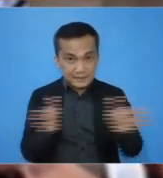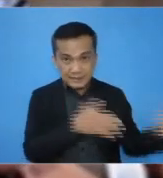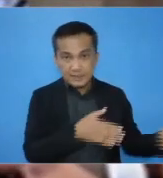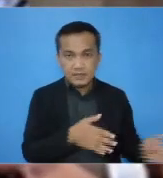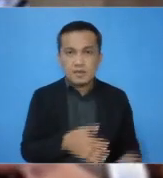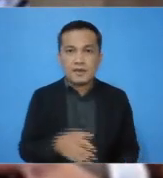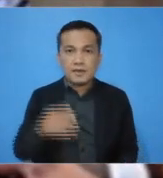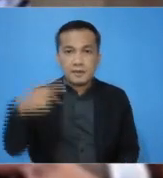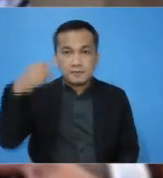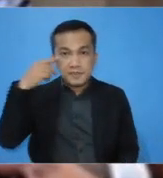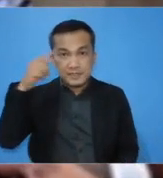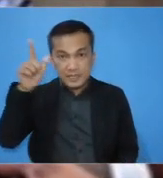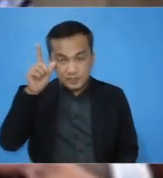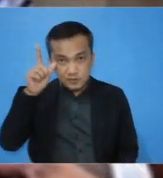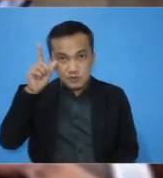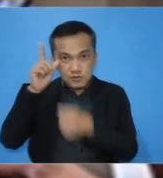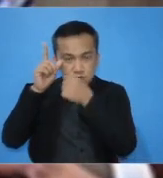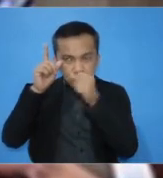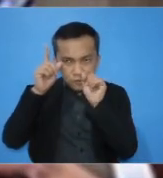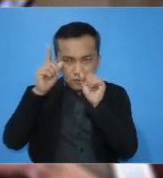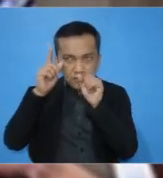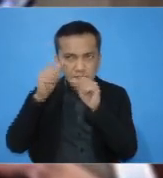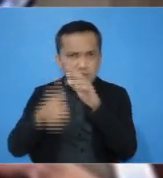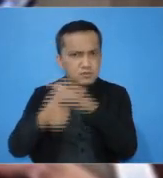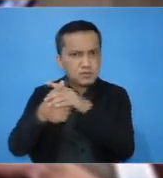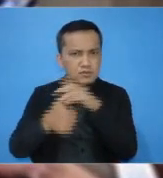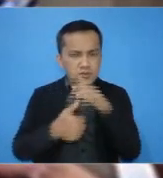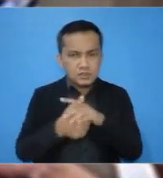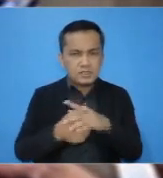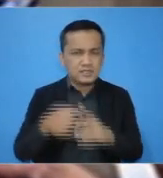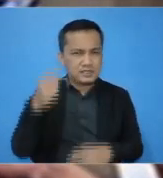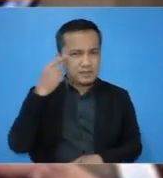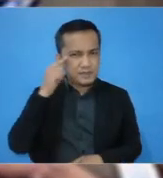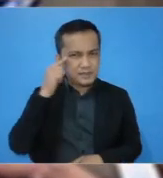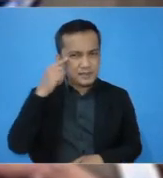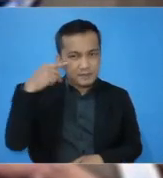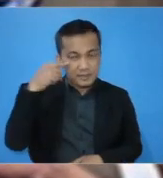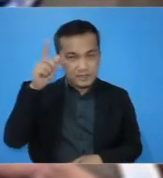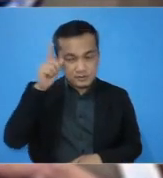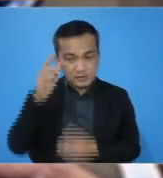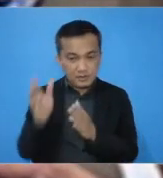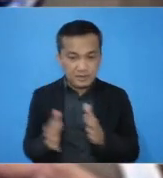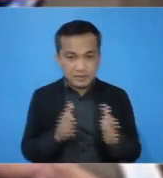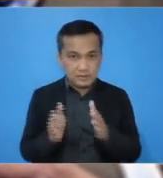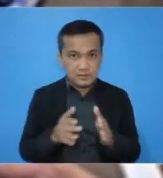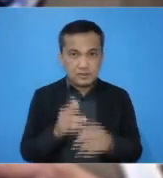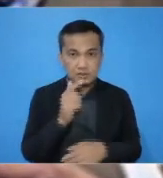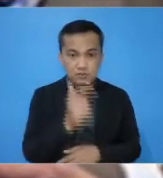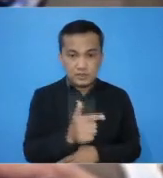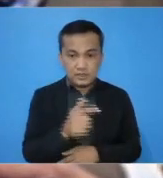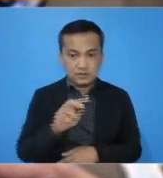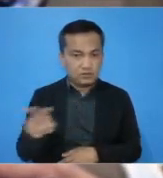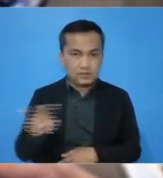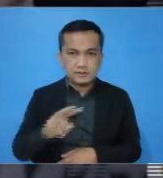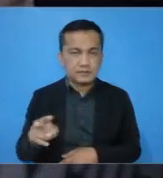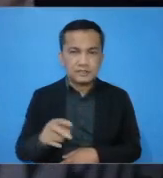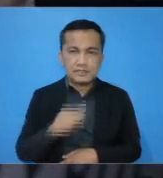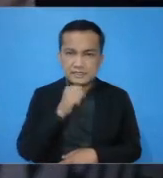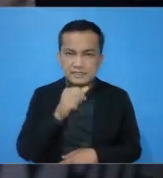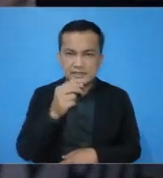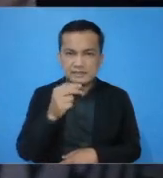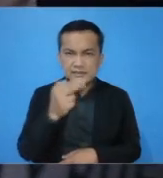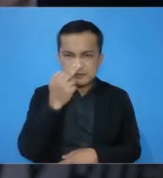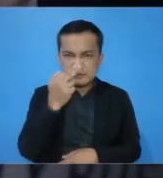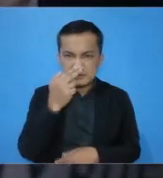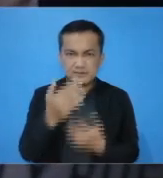Soto. Pag-iisipan pa raw mabuti ni Lacson ang plano niya sa 2022, lalo't hindi ito biro o laro, habang